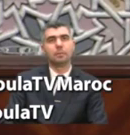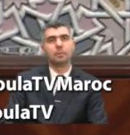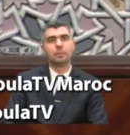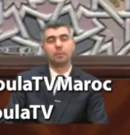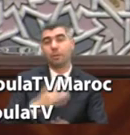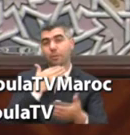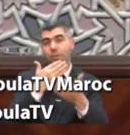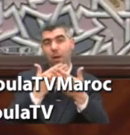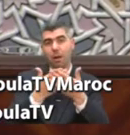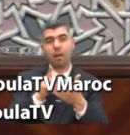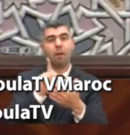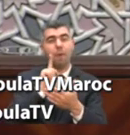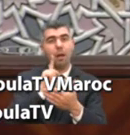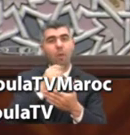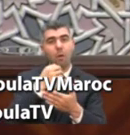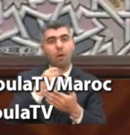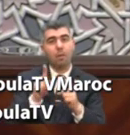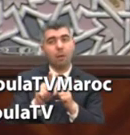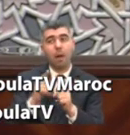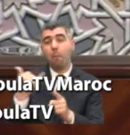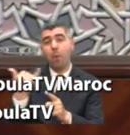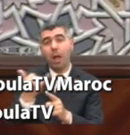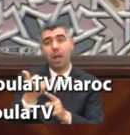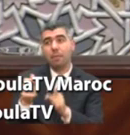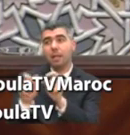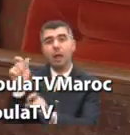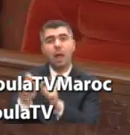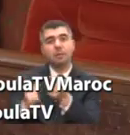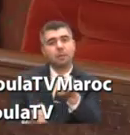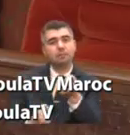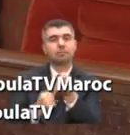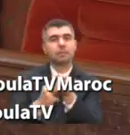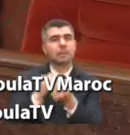النائبة المحترمة، همنا اليومي هو تحسين جودة الخدمات الصحية. شكرا.